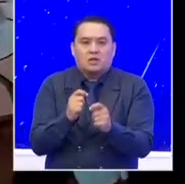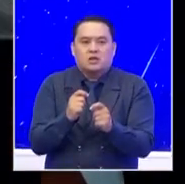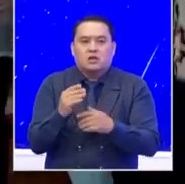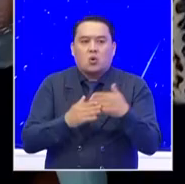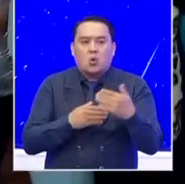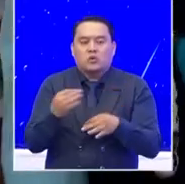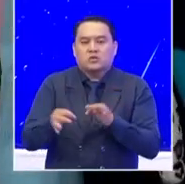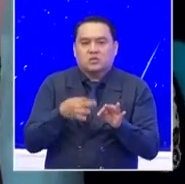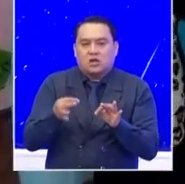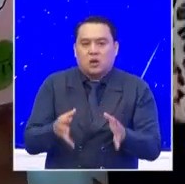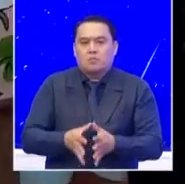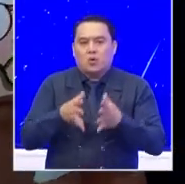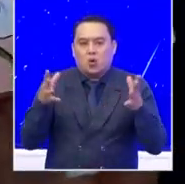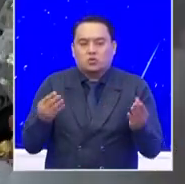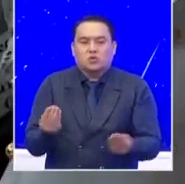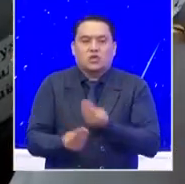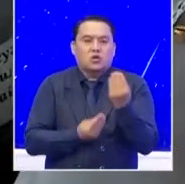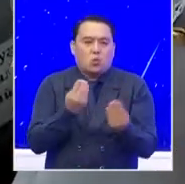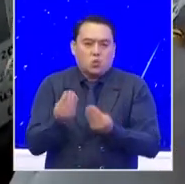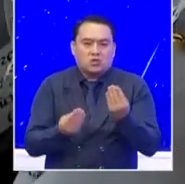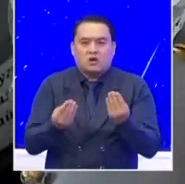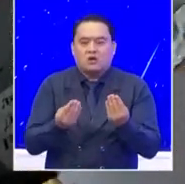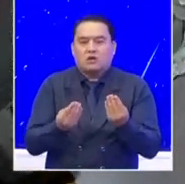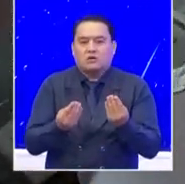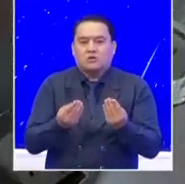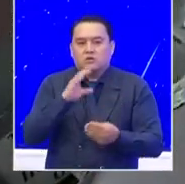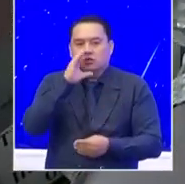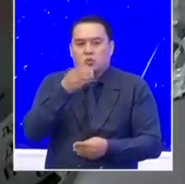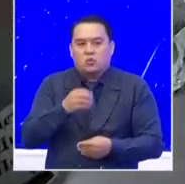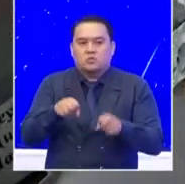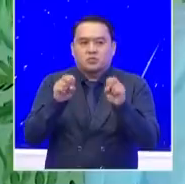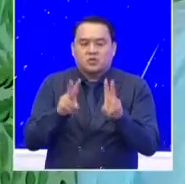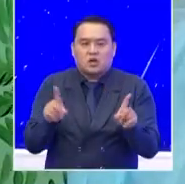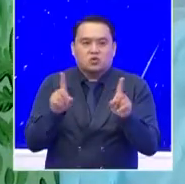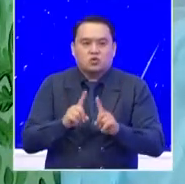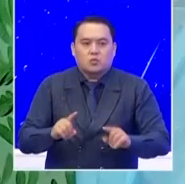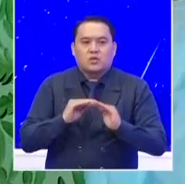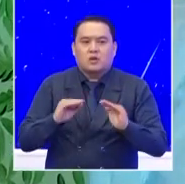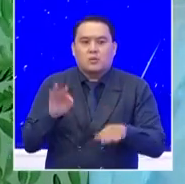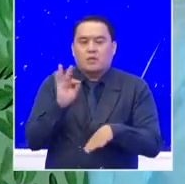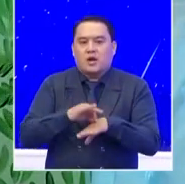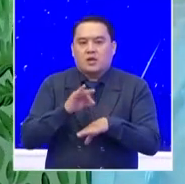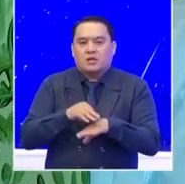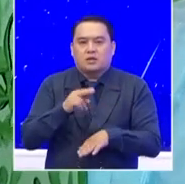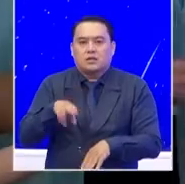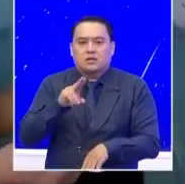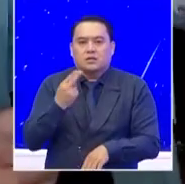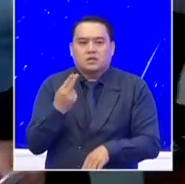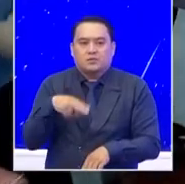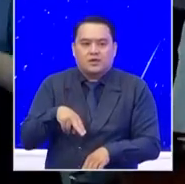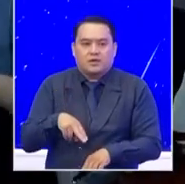средств сшили деткам большие мягкие игрушки. Этого волшебного слоника делали специально для особой малышки, болеющей ДЦП.